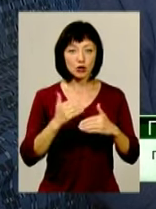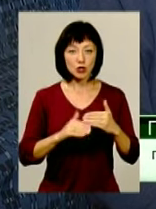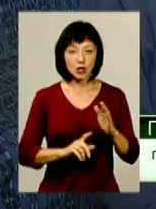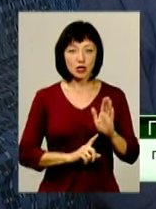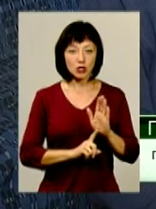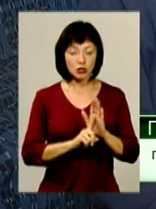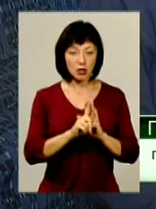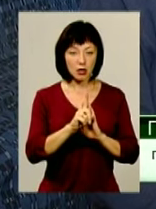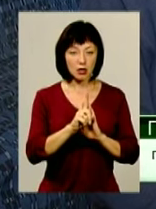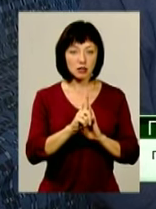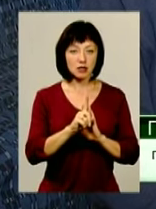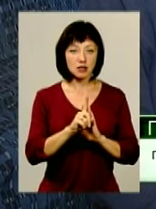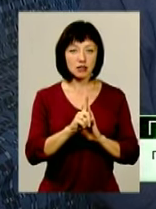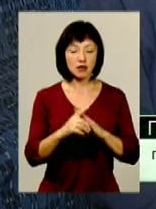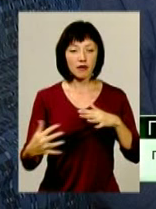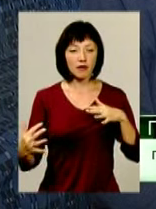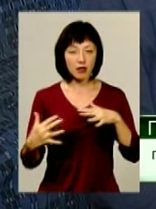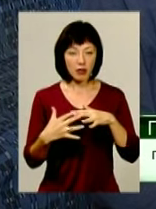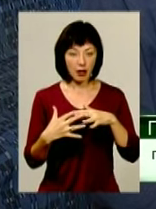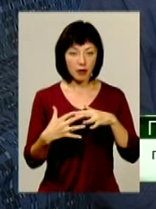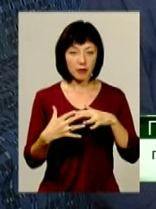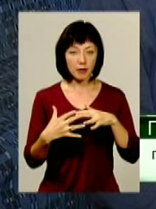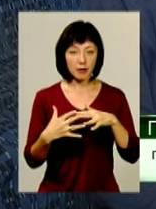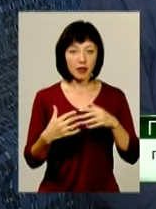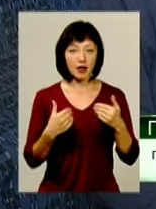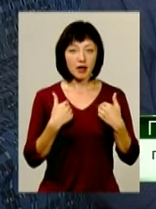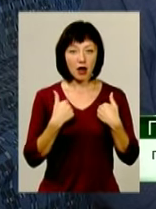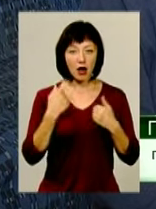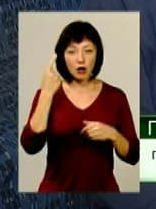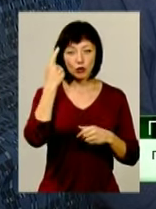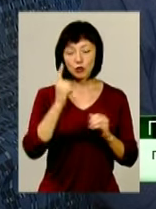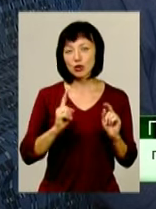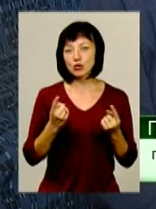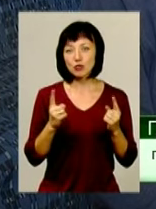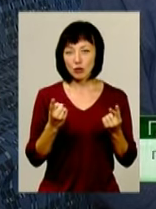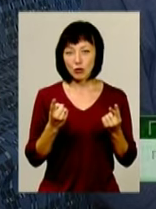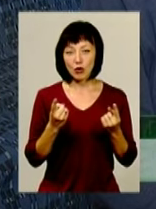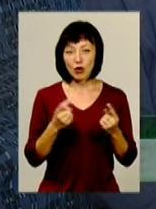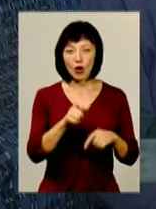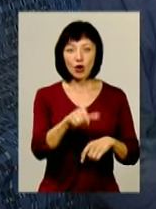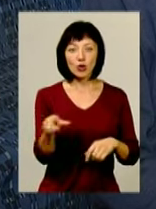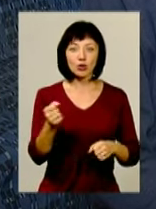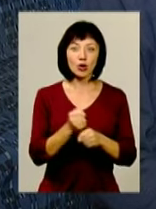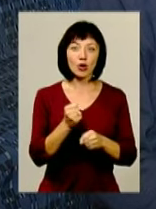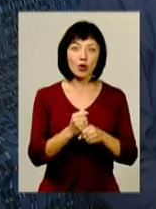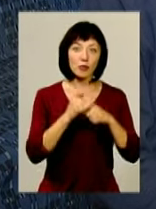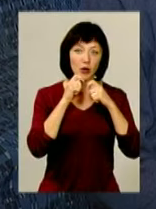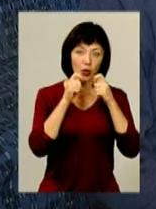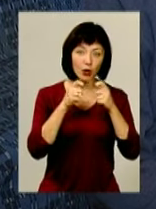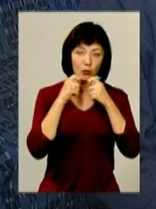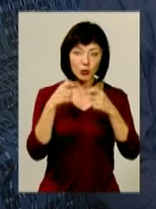ця війна. От я думаю, а чого ж люди роблять якісь там